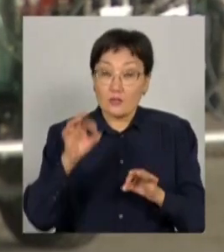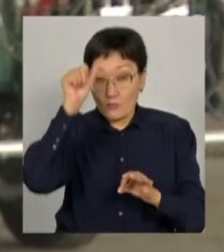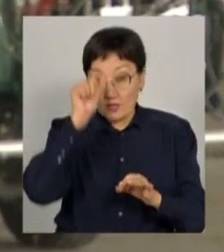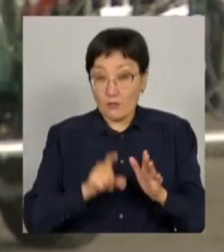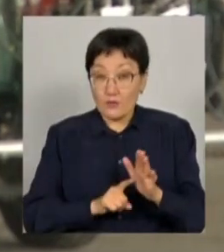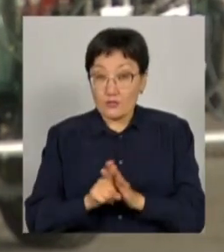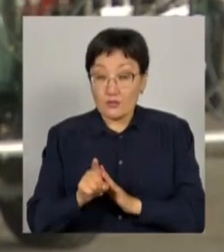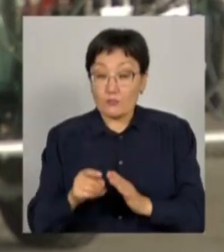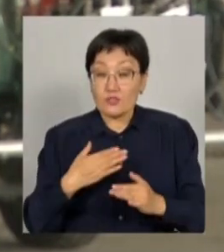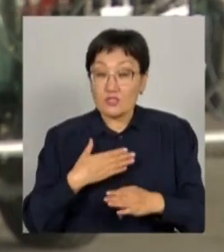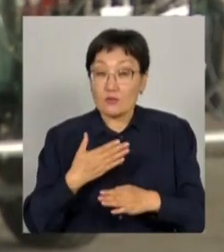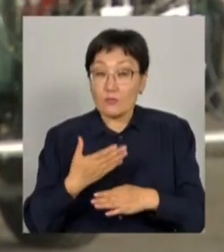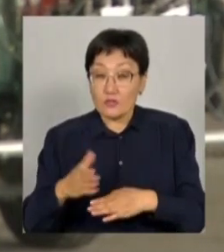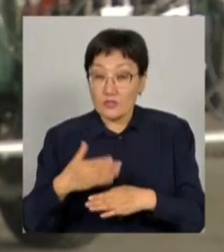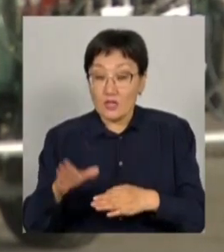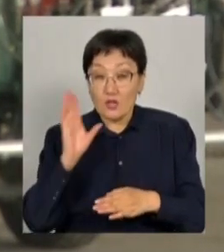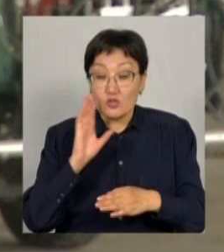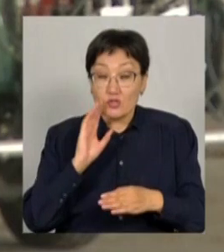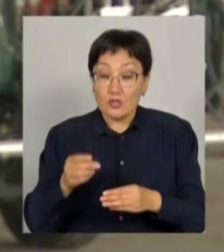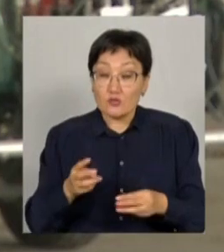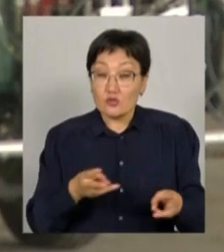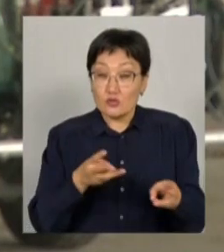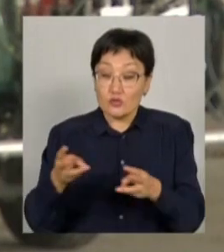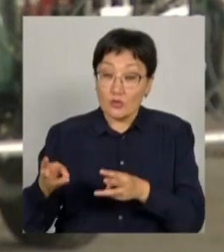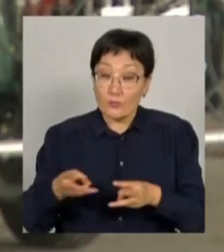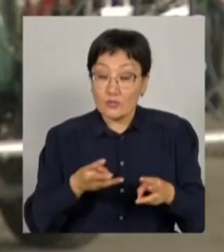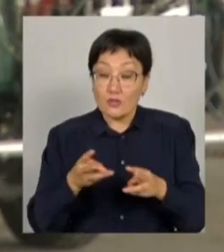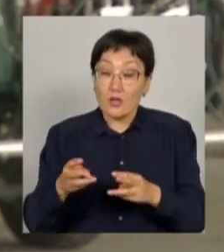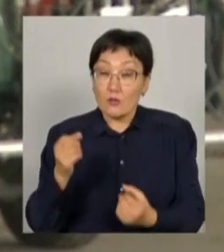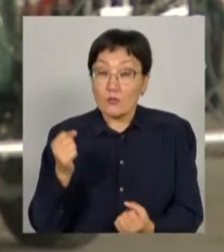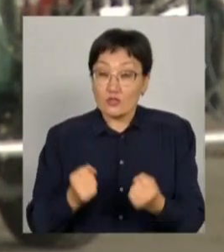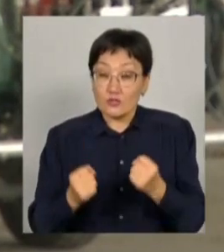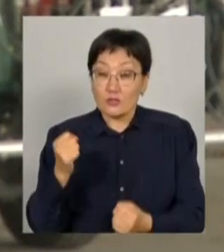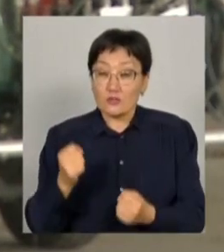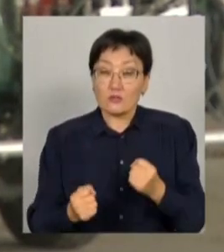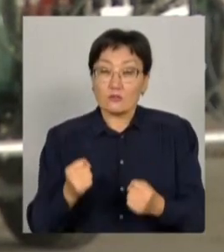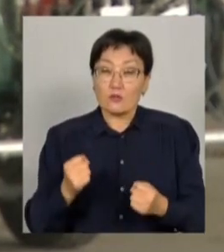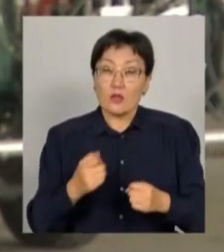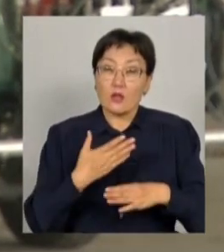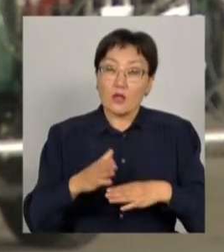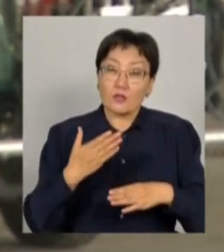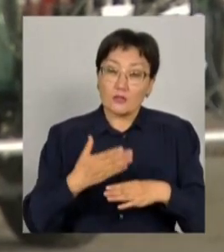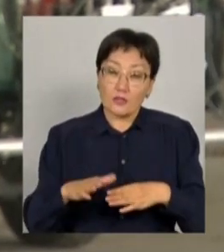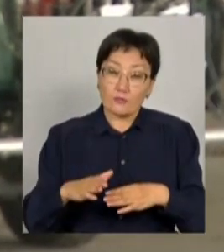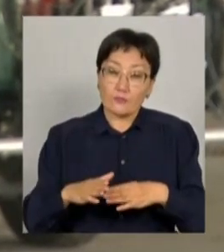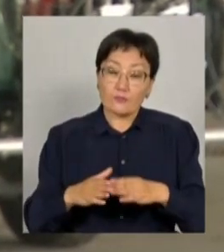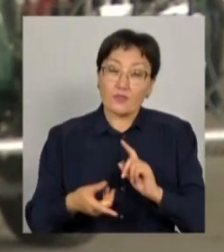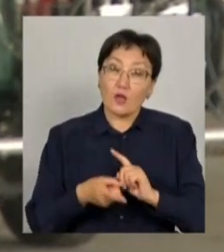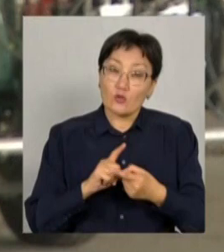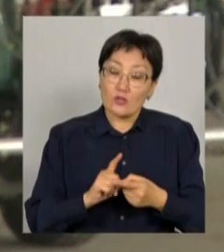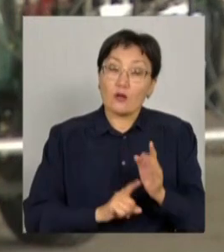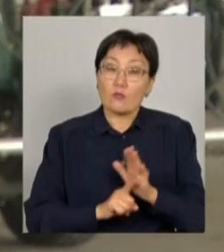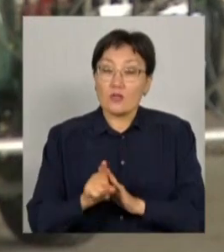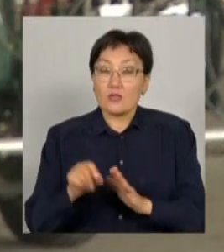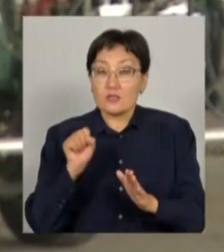бастап біз ақырындап мынау су шашатын жолдағы поливомойшты машина дейміз ғой, соларды ақырындап ауыстырамыз.